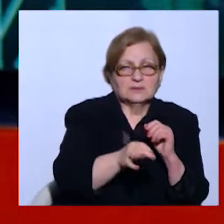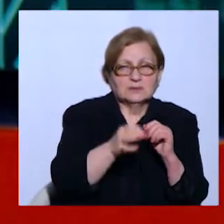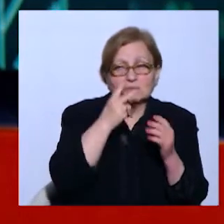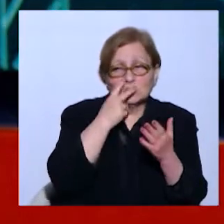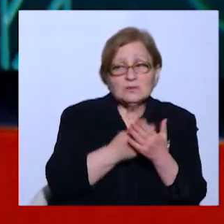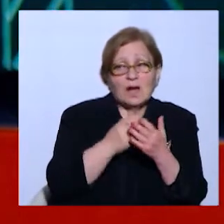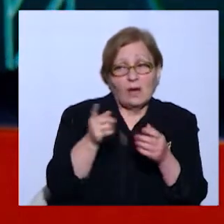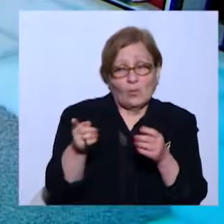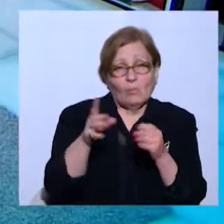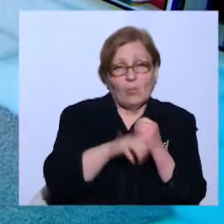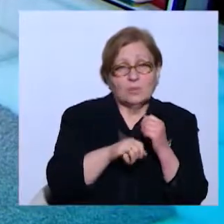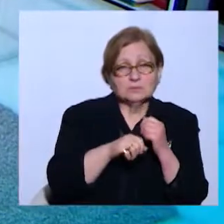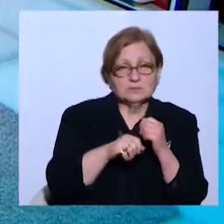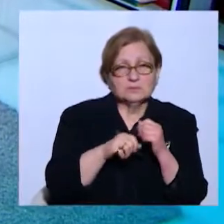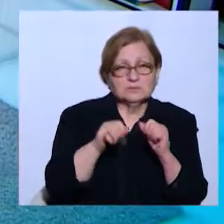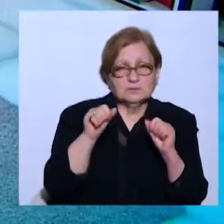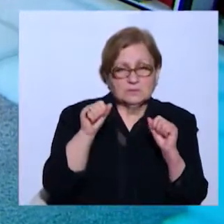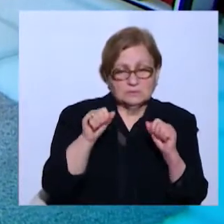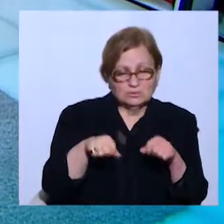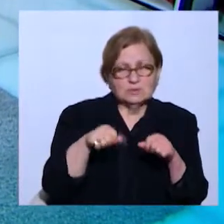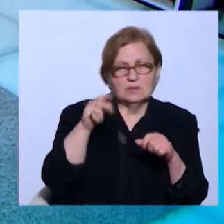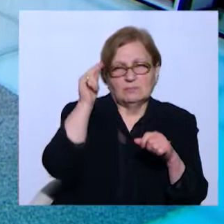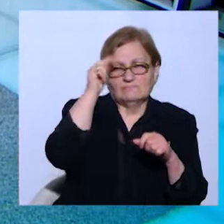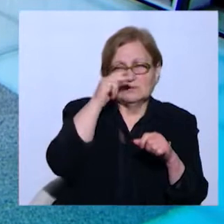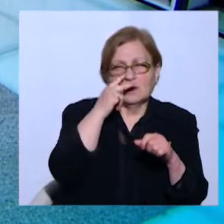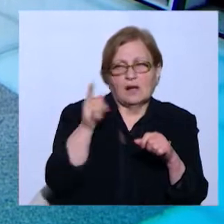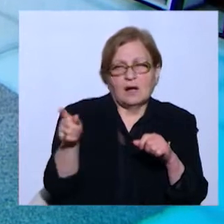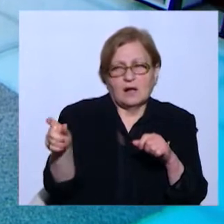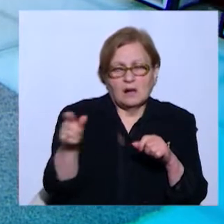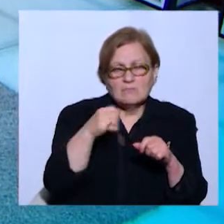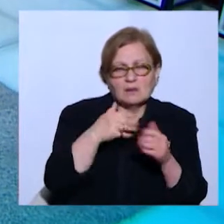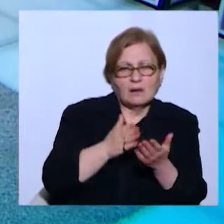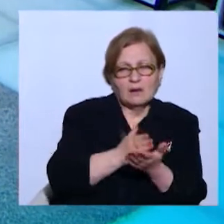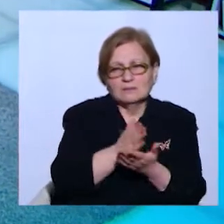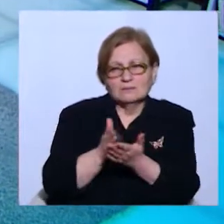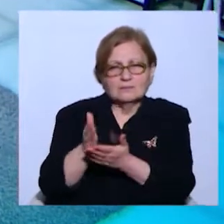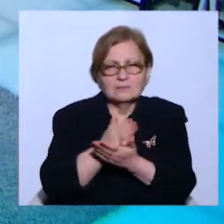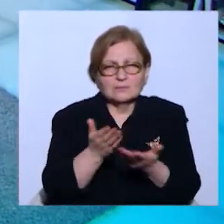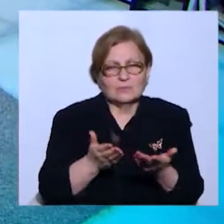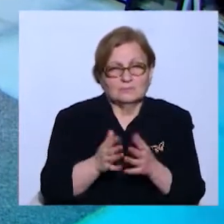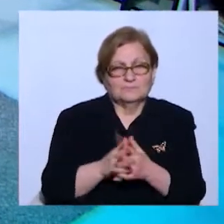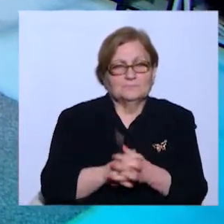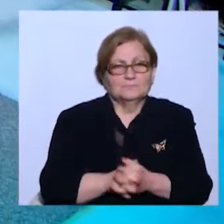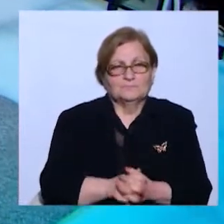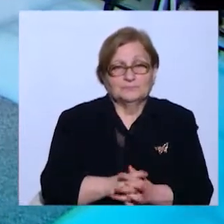როგორ ამოხსნა ეს ამოცანა. ამიტომ ესეც არის სწავლის პროცესში ერთ-ერთი ძალიან მისაღები და კარგი ფორმა. მას